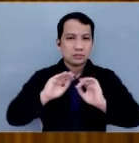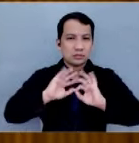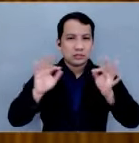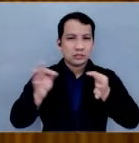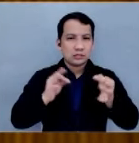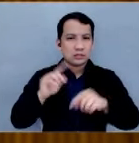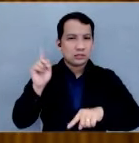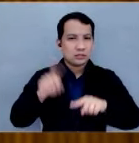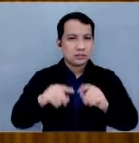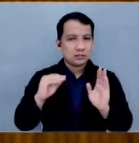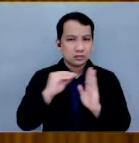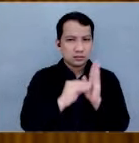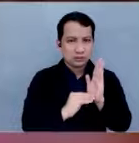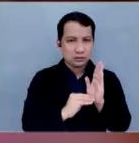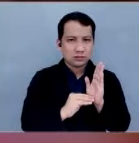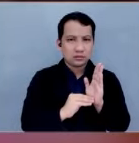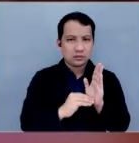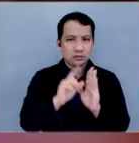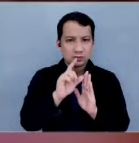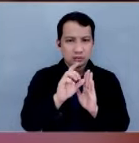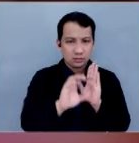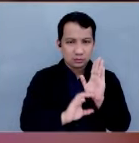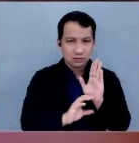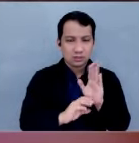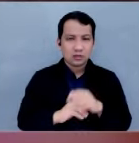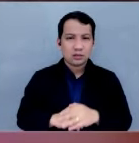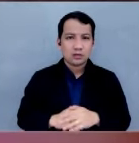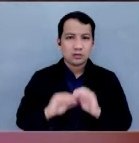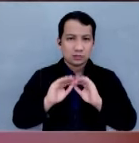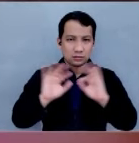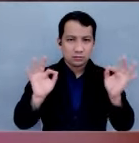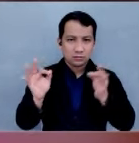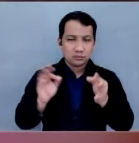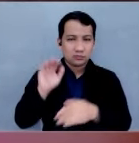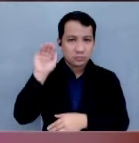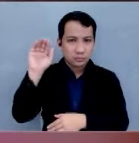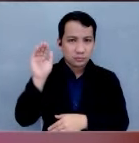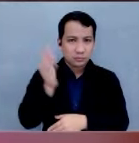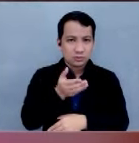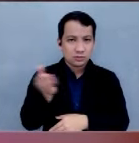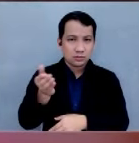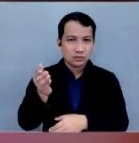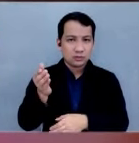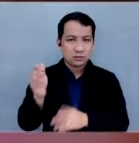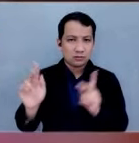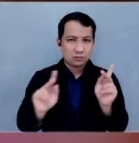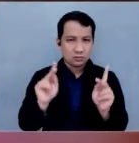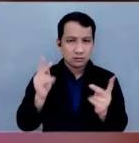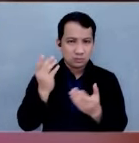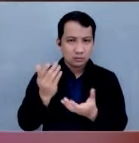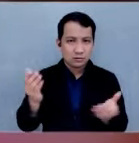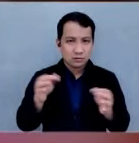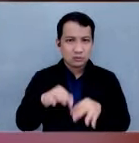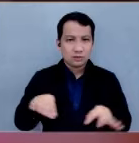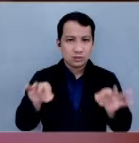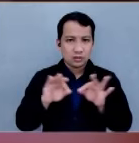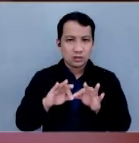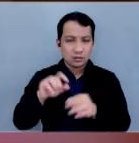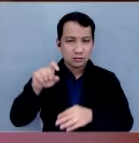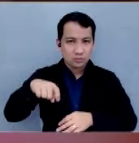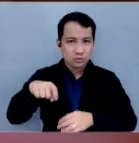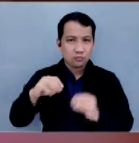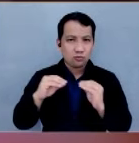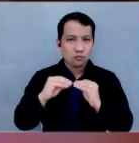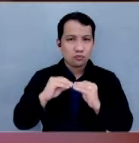nakasaad sa ating Saligang Batas malinaw ang Panawagan ng ating mamamayan kailangan nila ng mas maraming